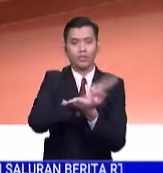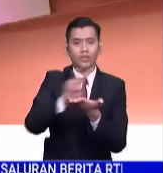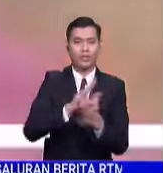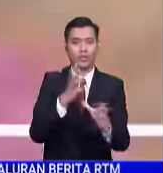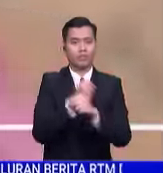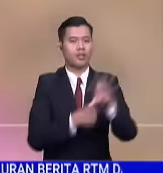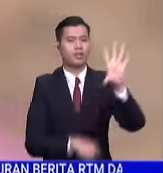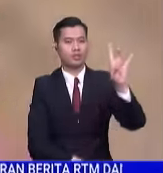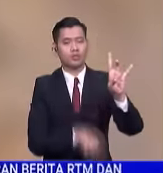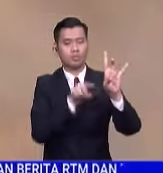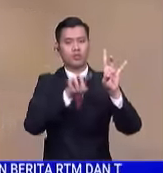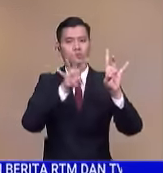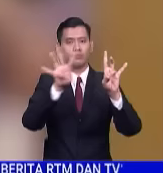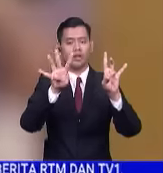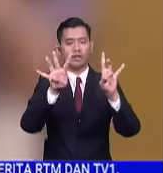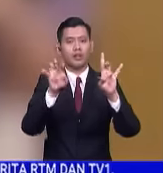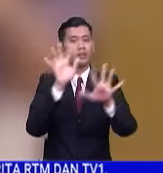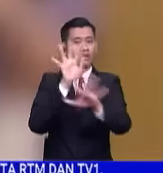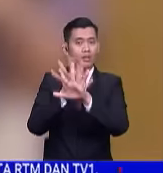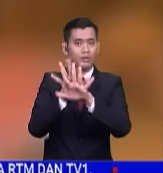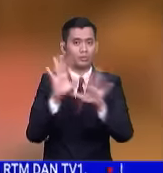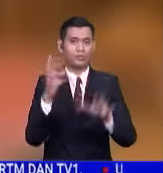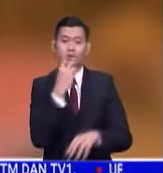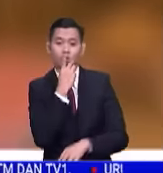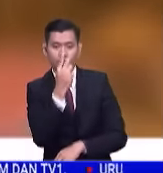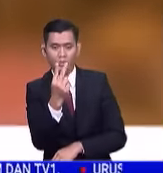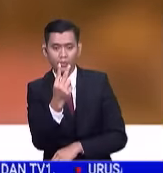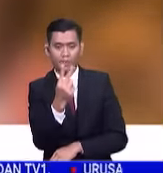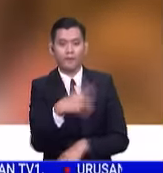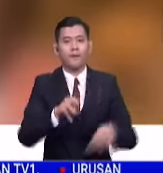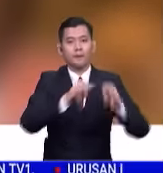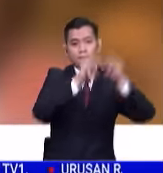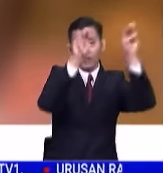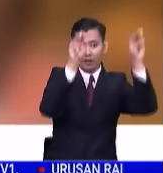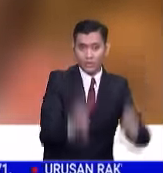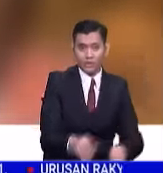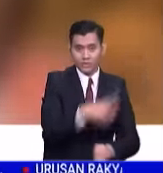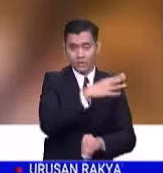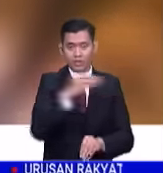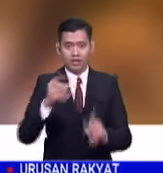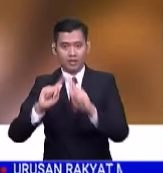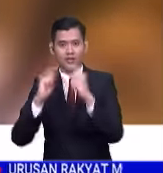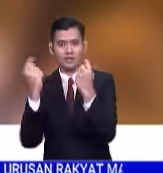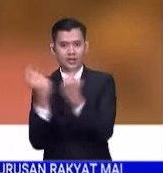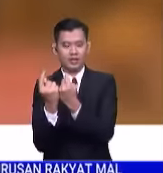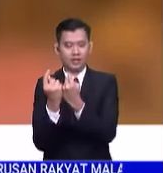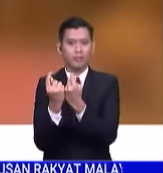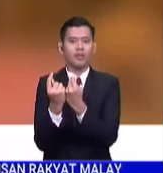74.2 ribu tontonan. Menu kolaborasi antara McDonald's dan kumpulan K-pop BTS